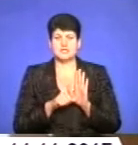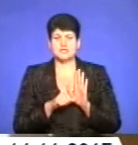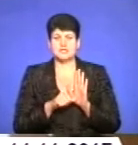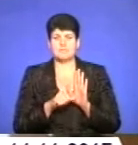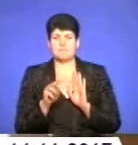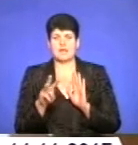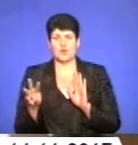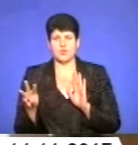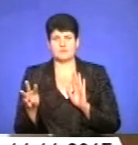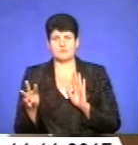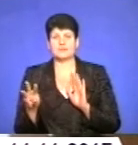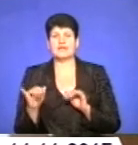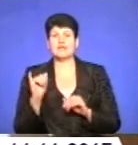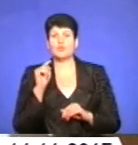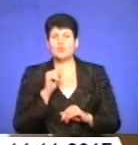26 мільйонів, і тому